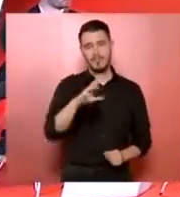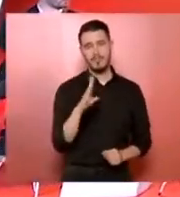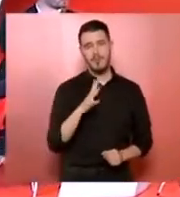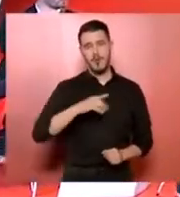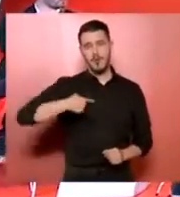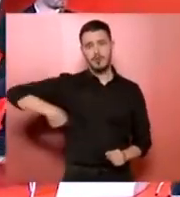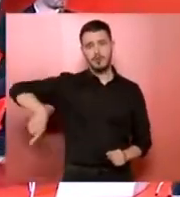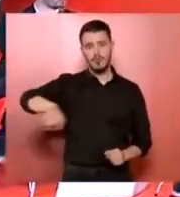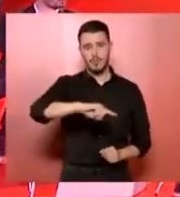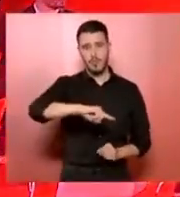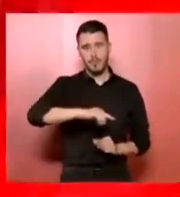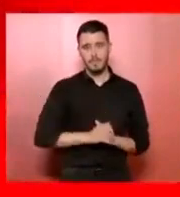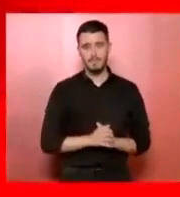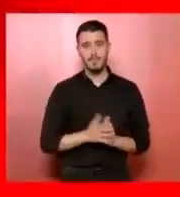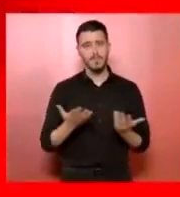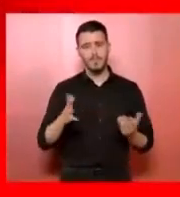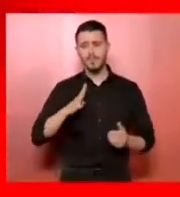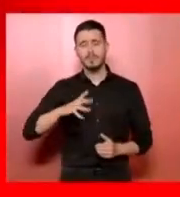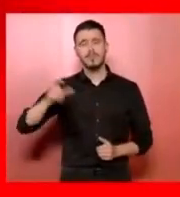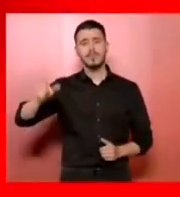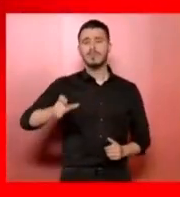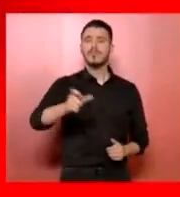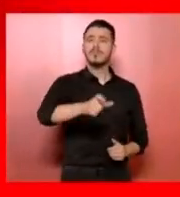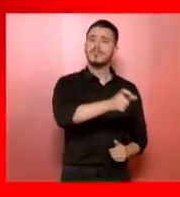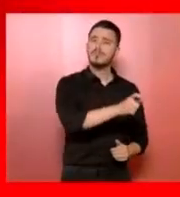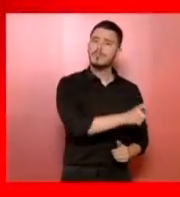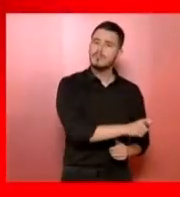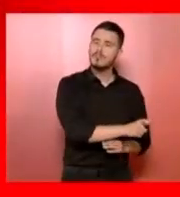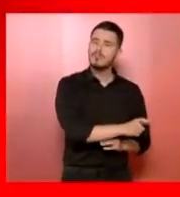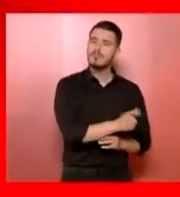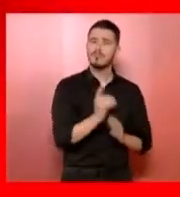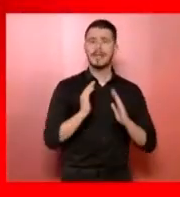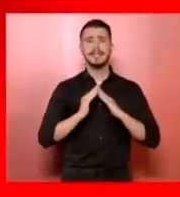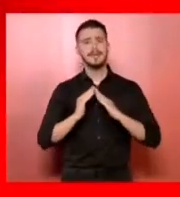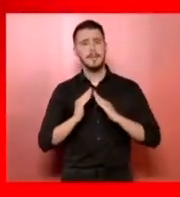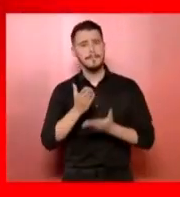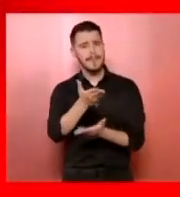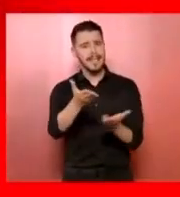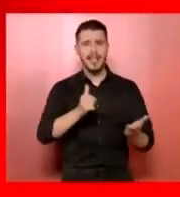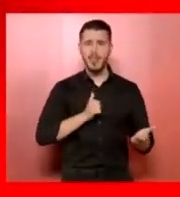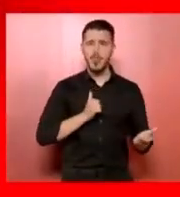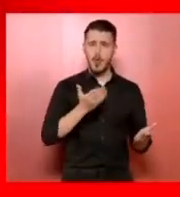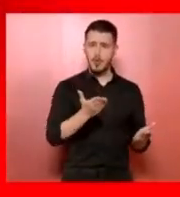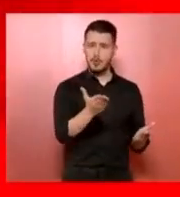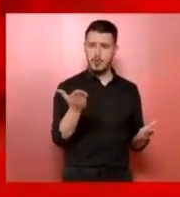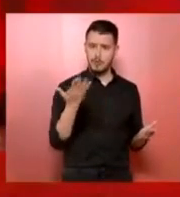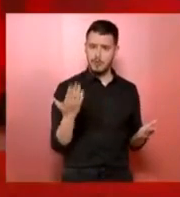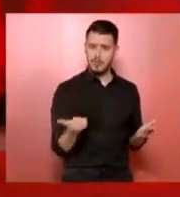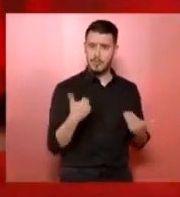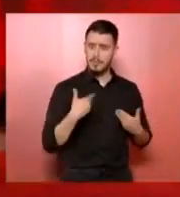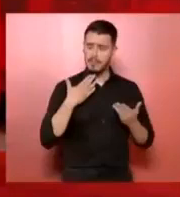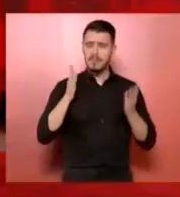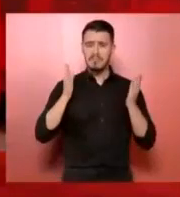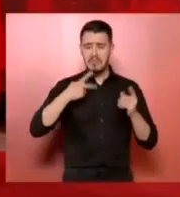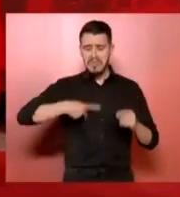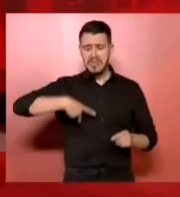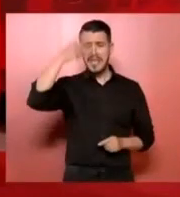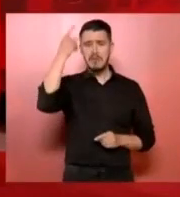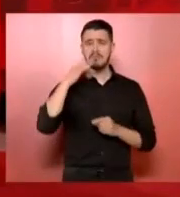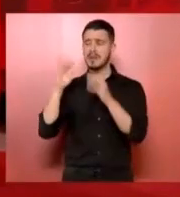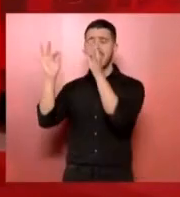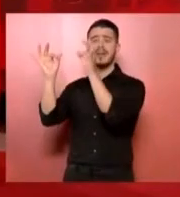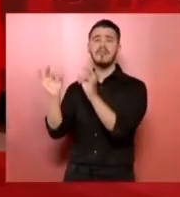θα μπορέσει ο κάθε ιδιώτης σπιτιού να μπορέσει να ρυθμίσει αυτό το